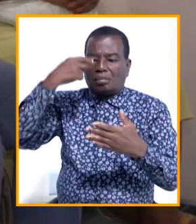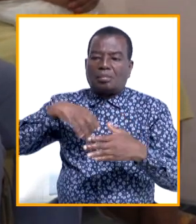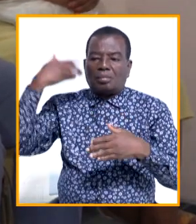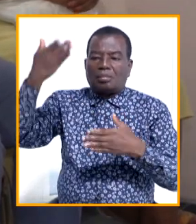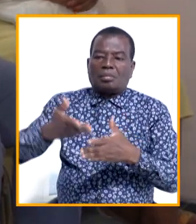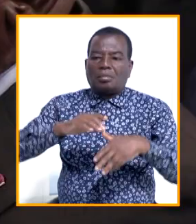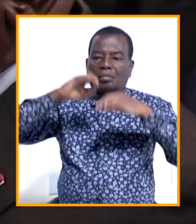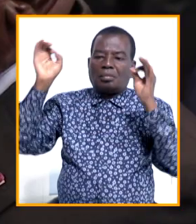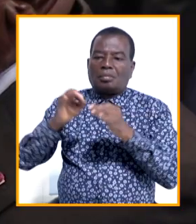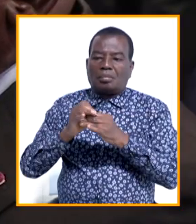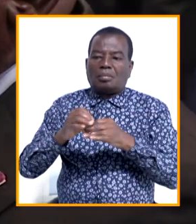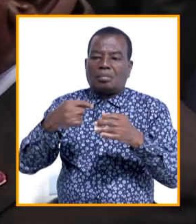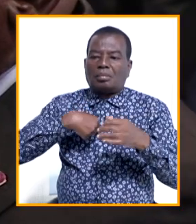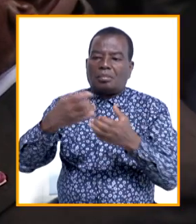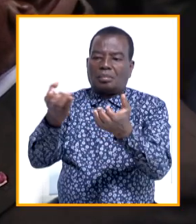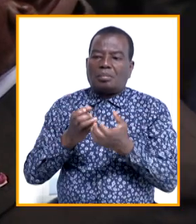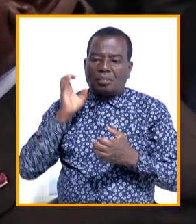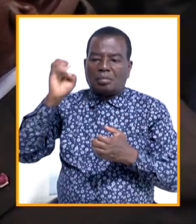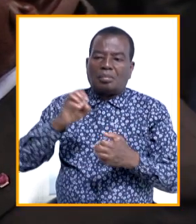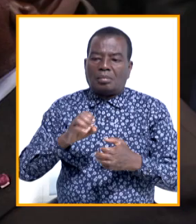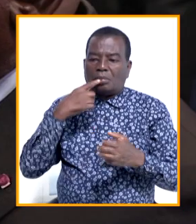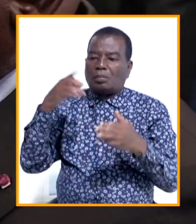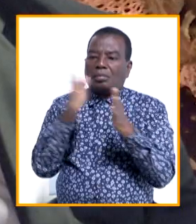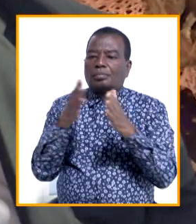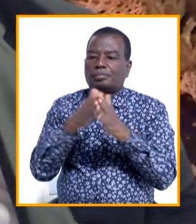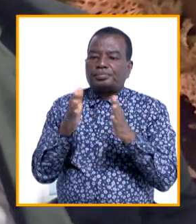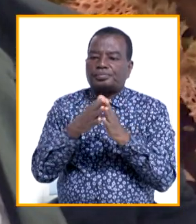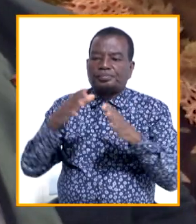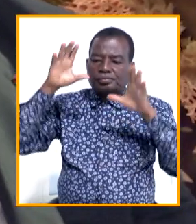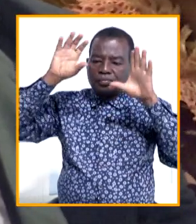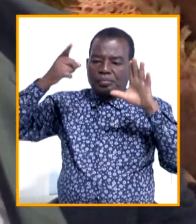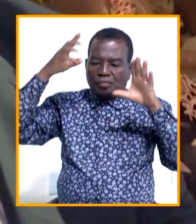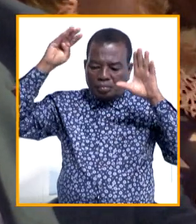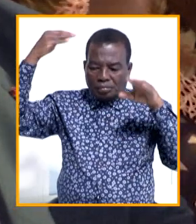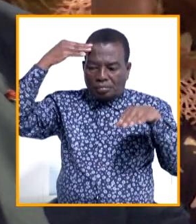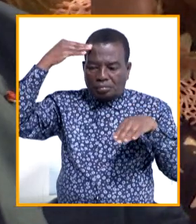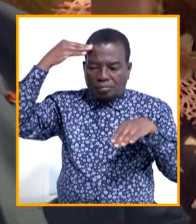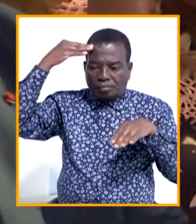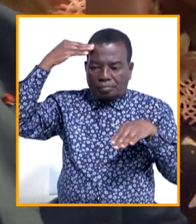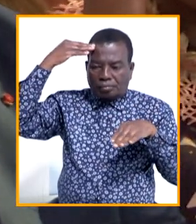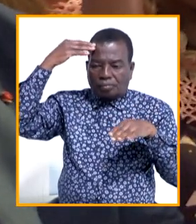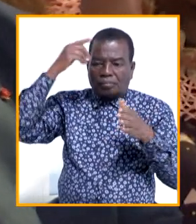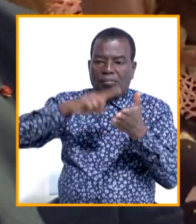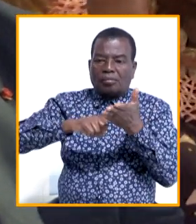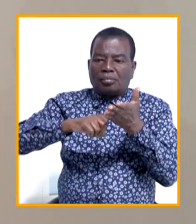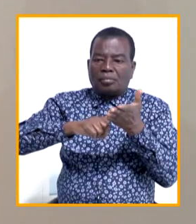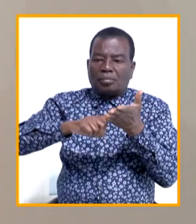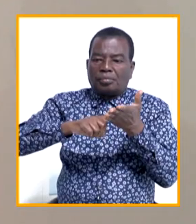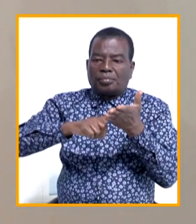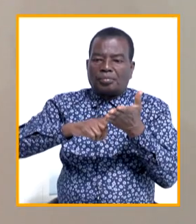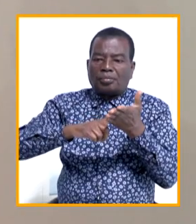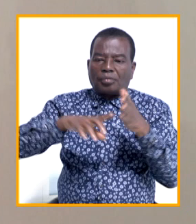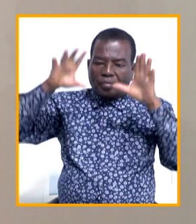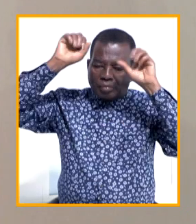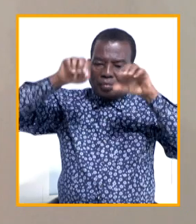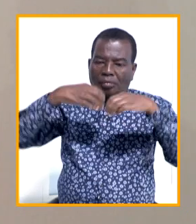prochaines éditions je voudrais féliciter le Pr ministre Patrick Hachi